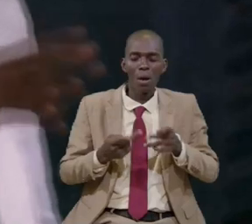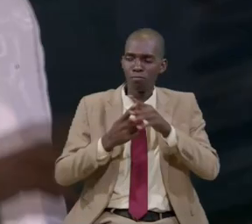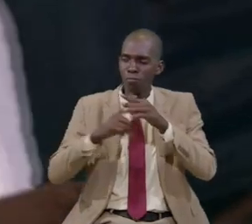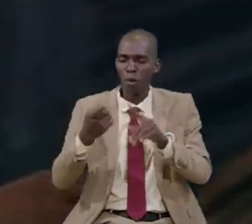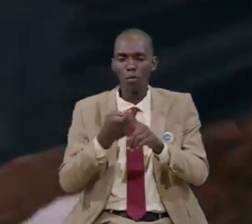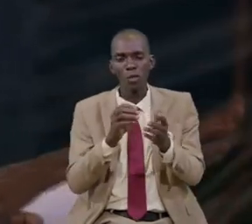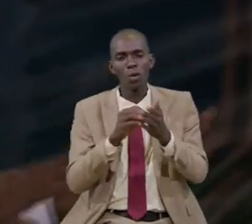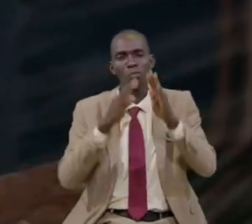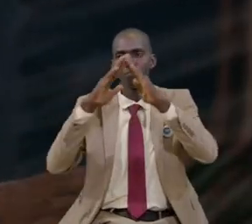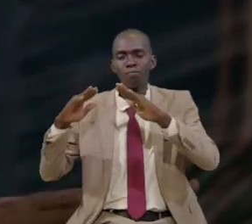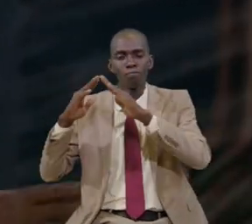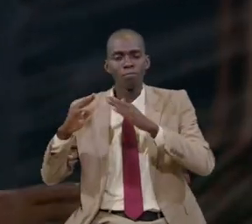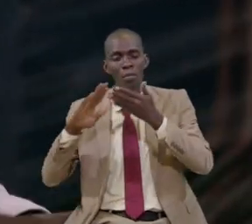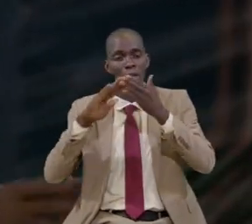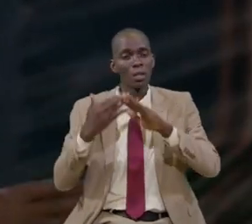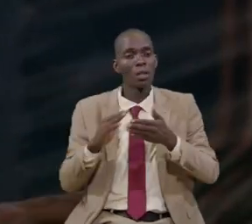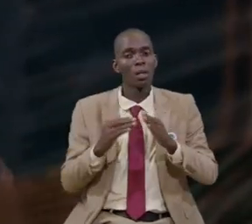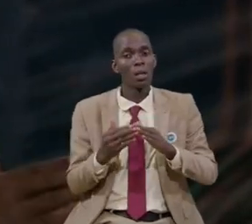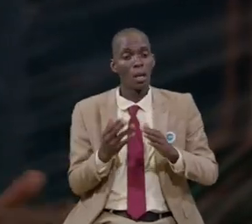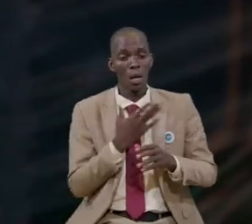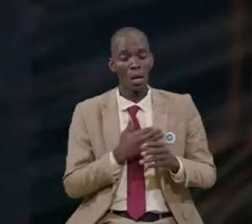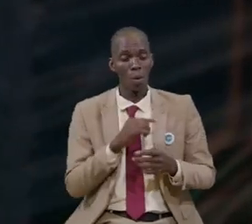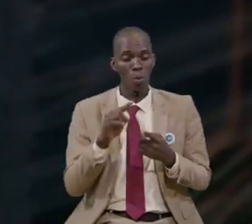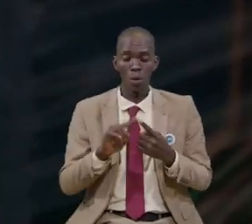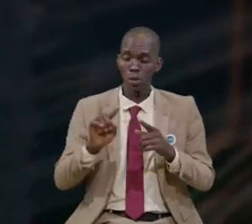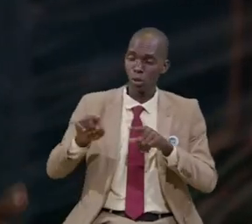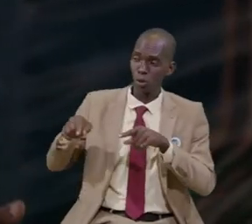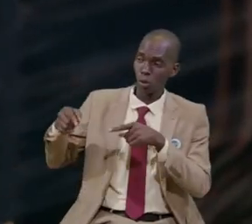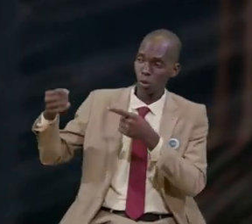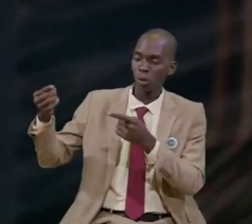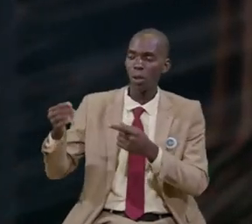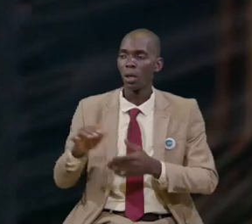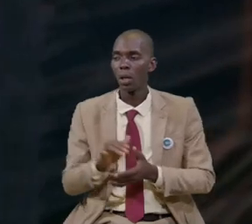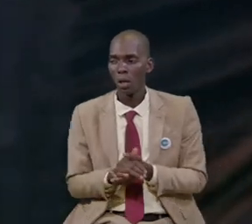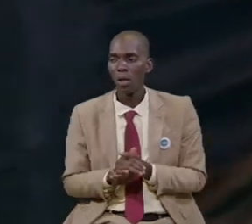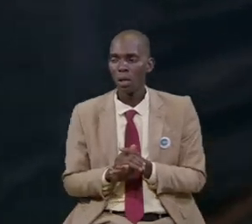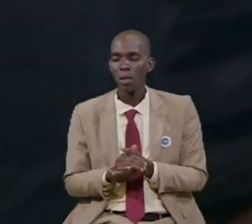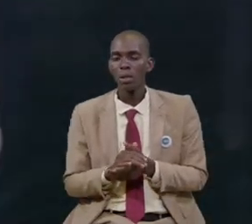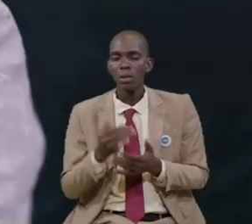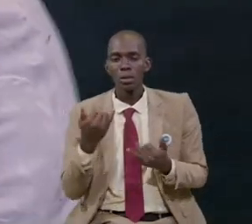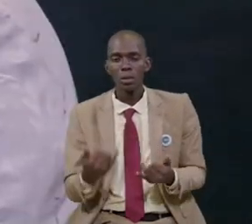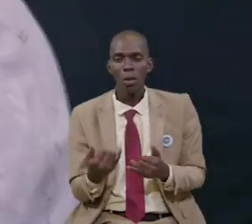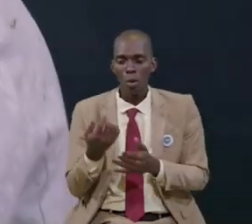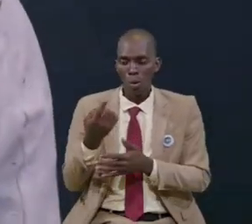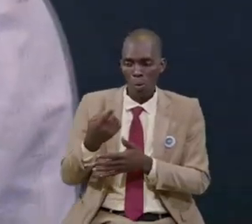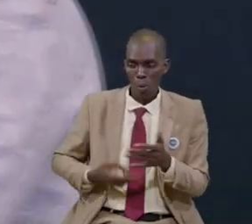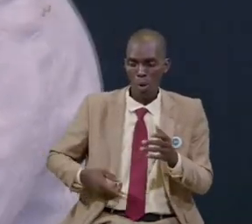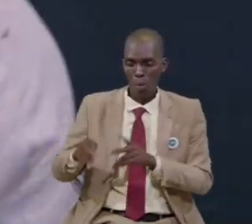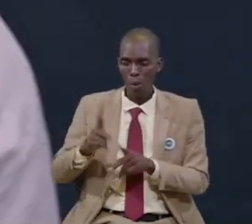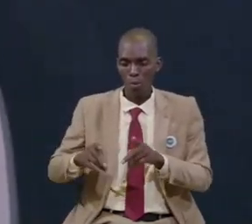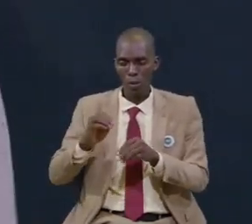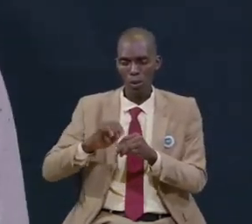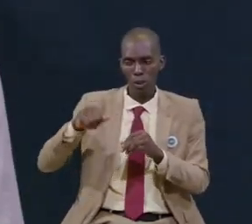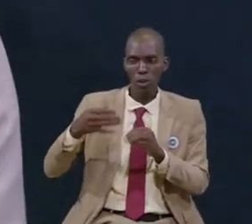ils n'ont pas dit que à Jérusalem, il faut faire comme les gens de Jérusalem, comme les Juifs, quand on est à